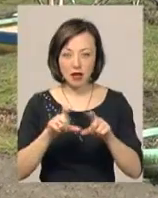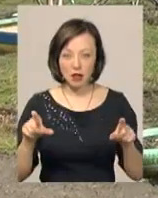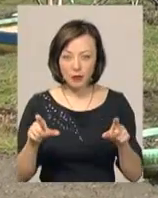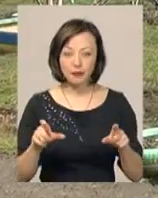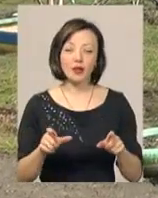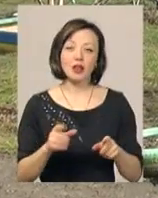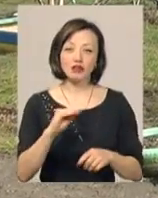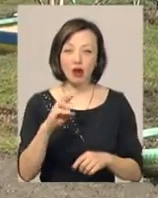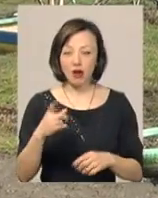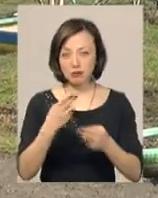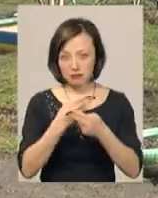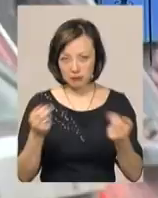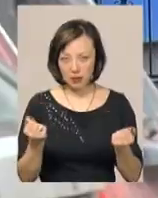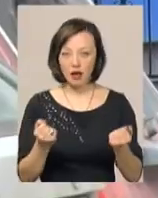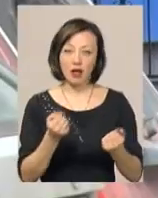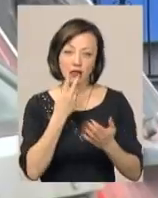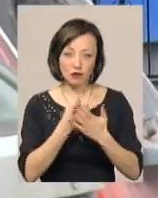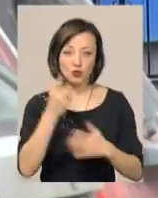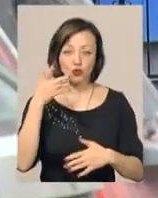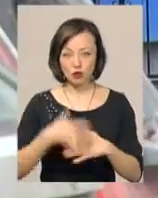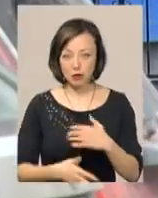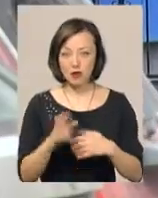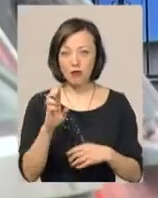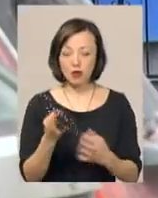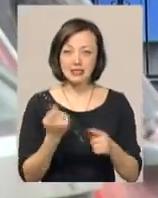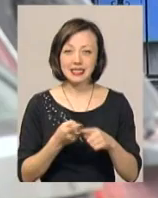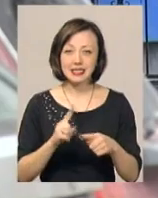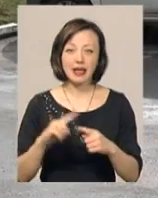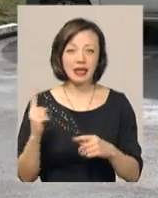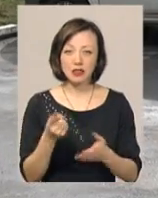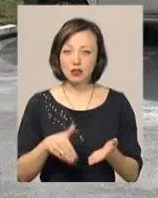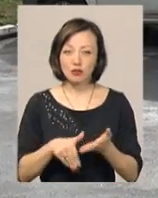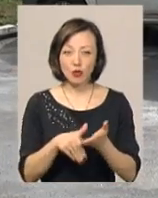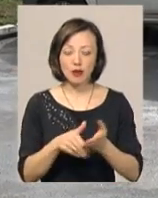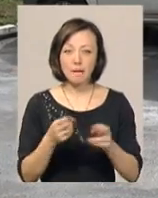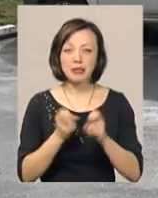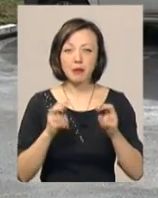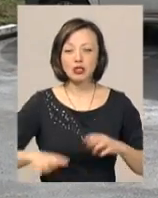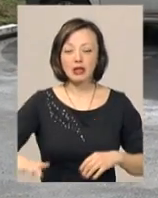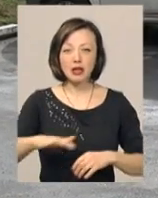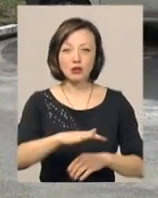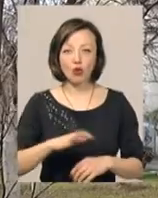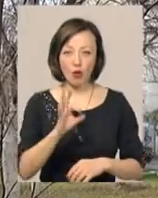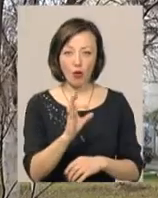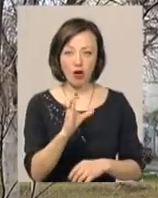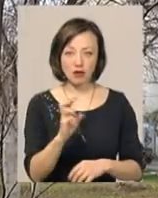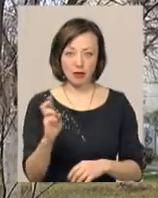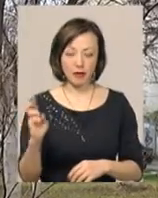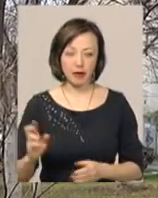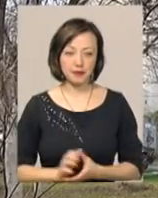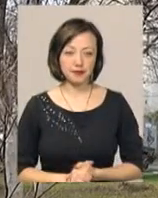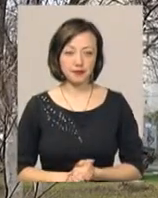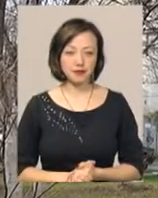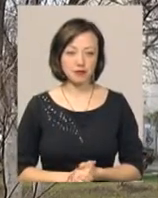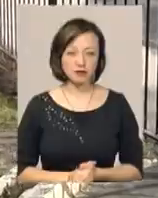управлінні зізнаються, на таку ситуацію дивляться з розумінням, бо наразі це чи не єдиний спосіб убезпечити територію ОСББ. Світлана Русіна,